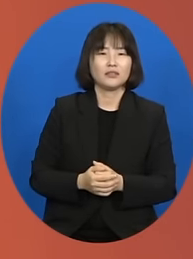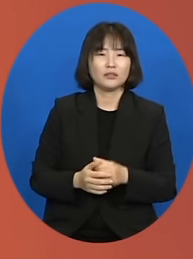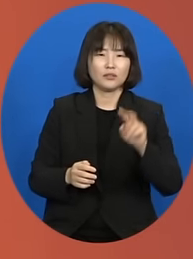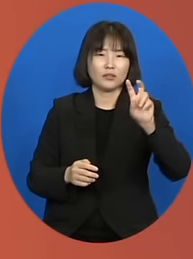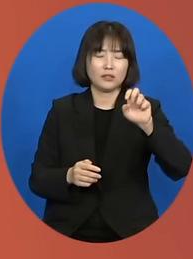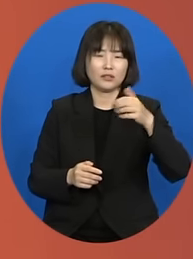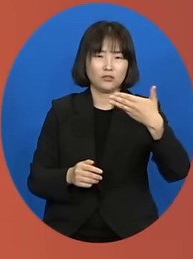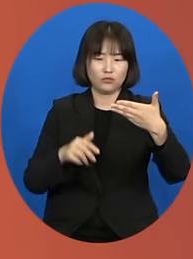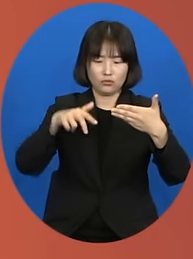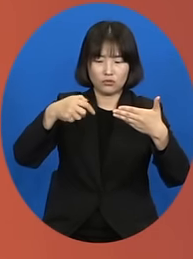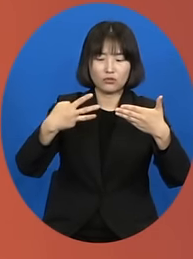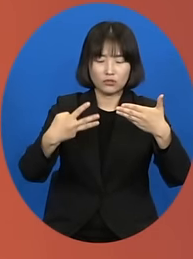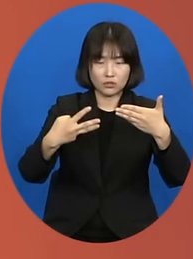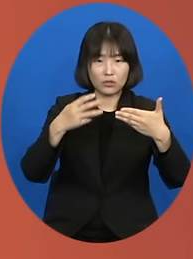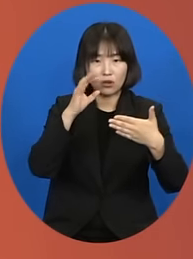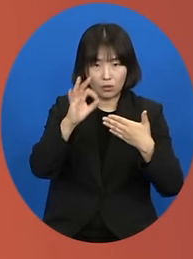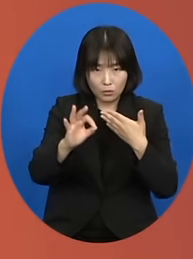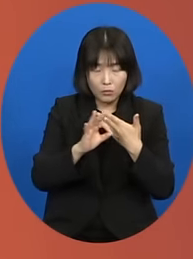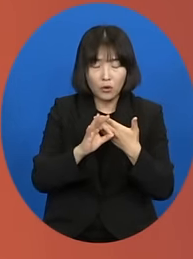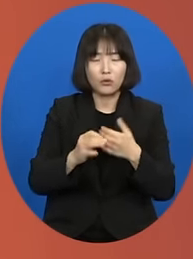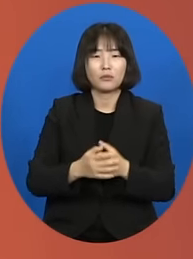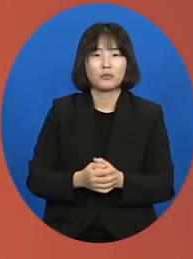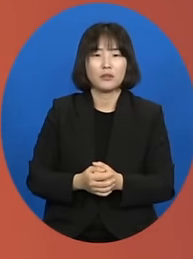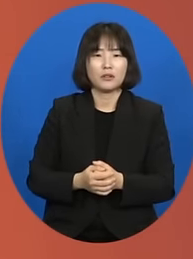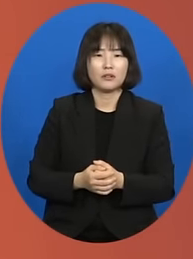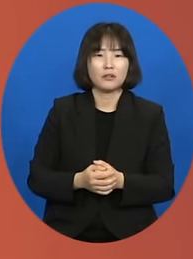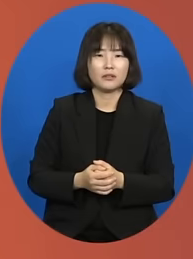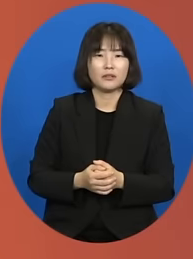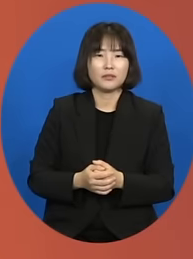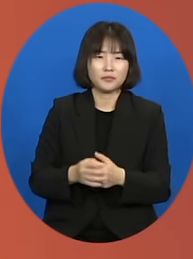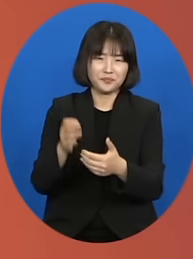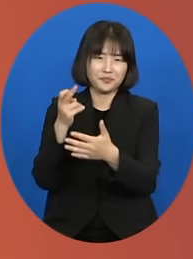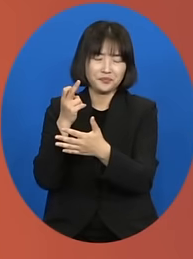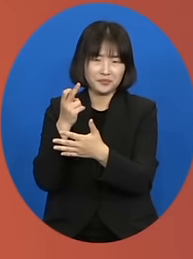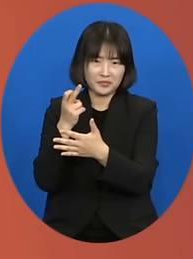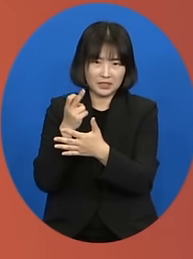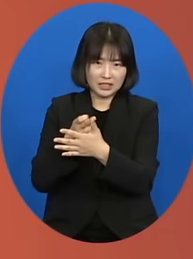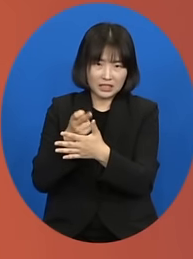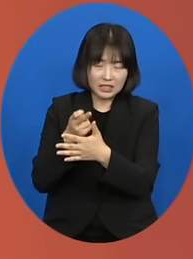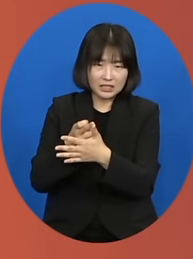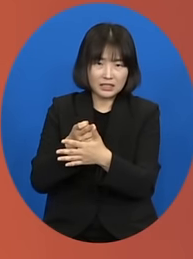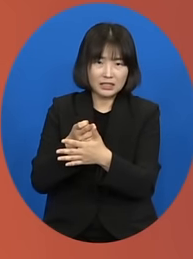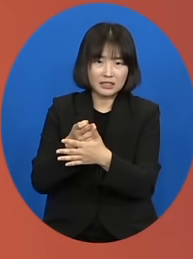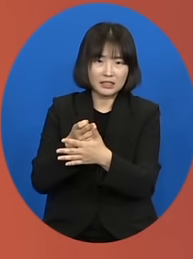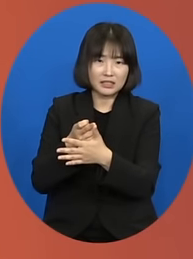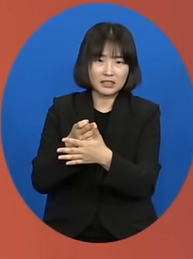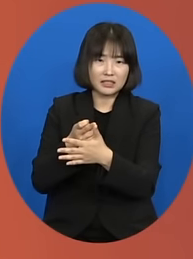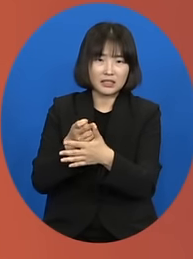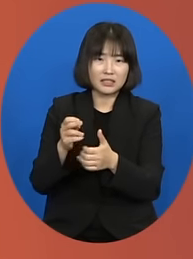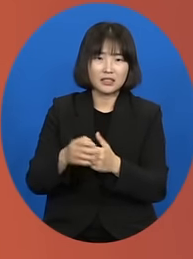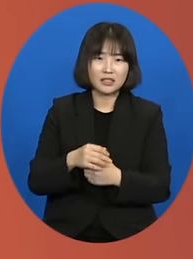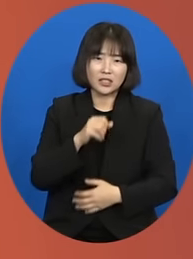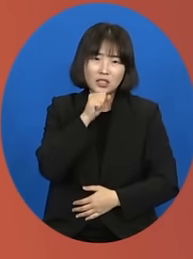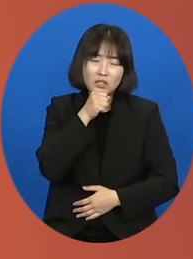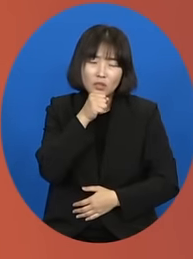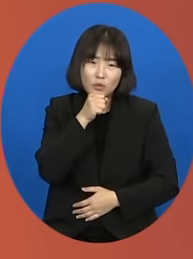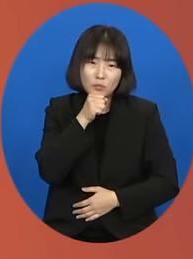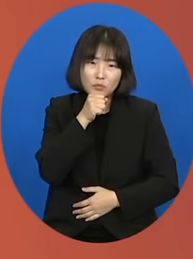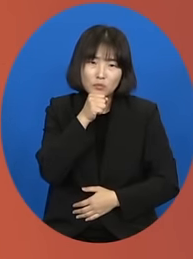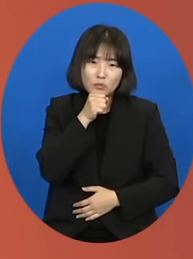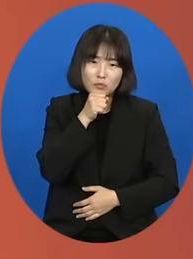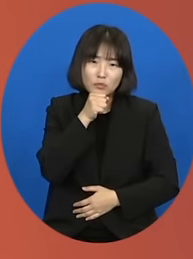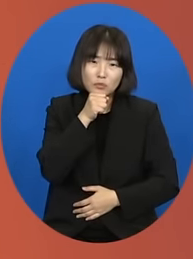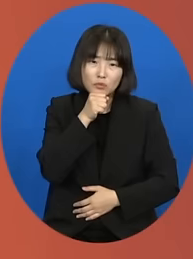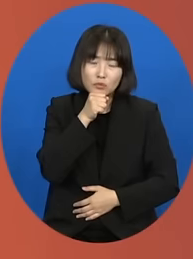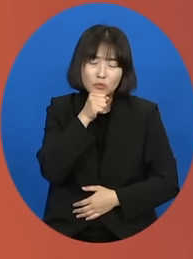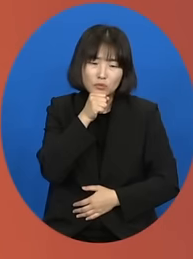29절에 보면 이 큰아들은 염소 새끼 한 마리도 자기 손으로 어떻게 할 수 없을 만큼 재정 상태가 굉장히 좋지